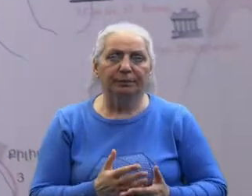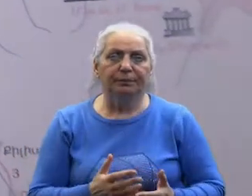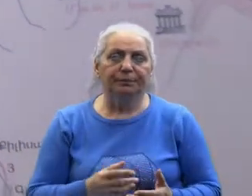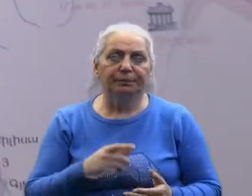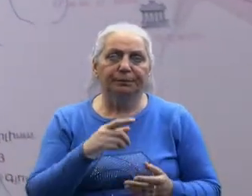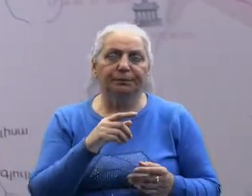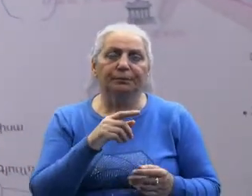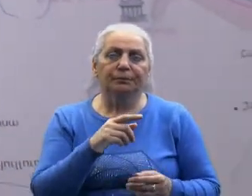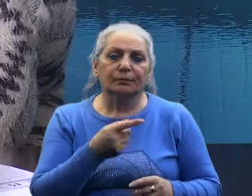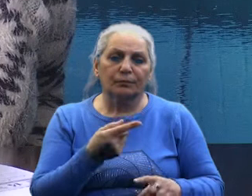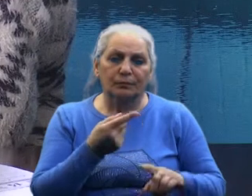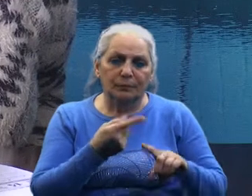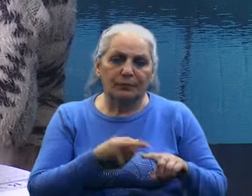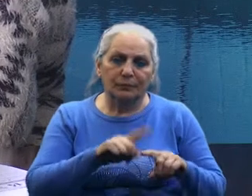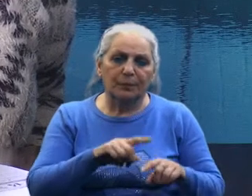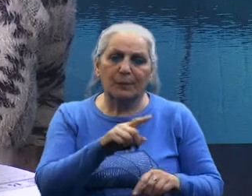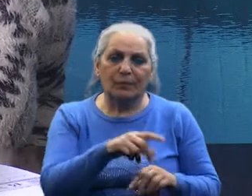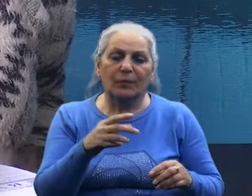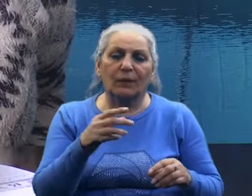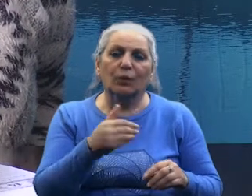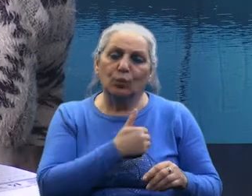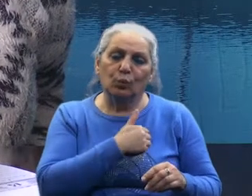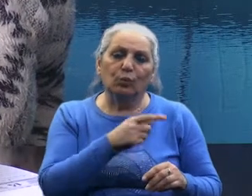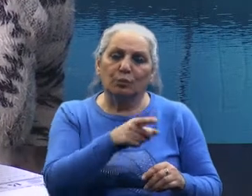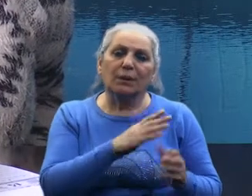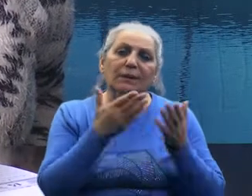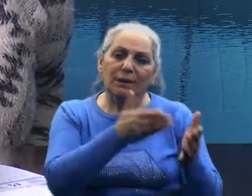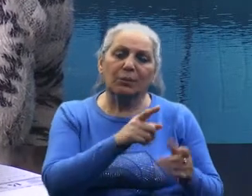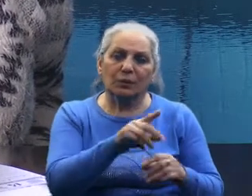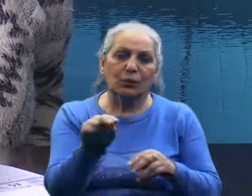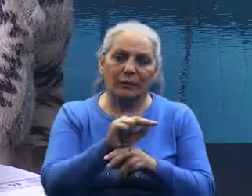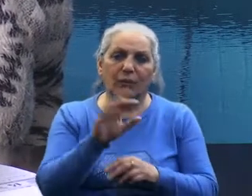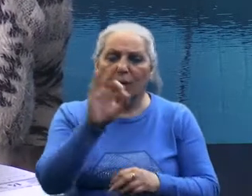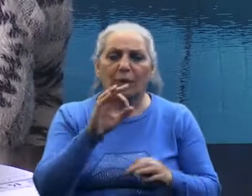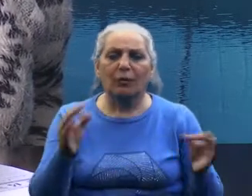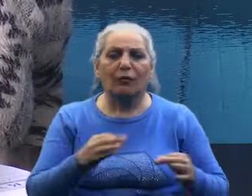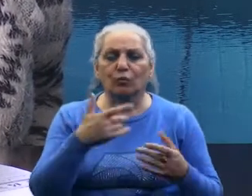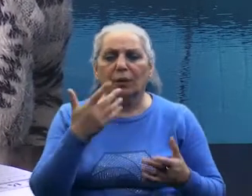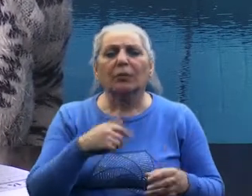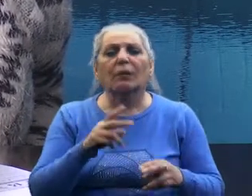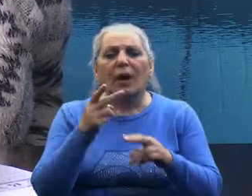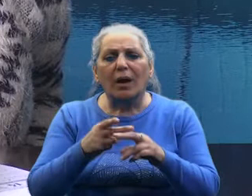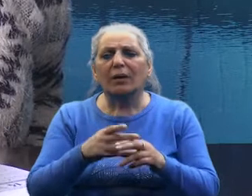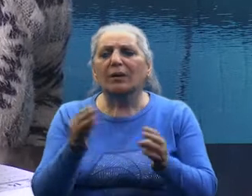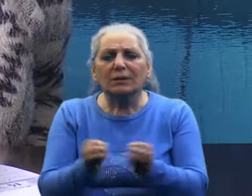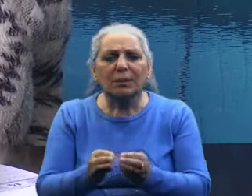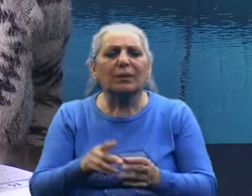դիմել, որ բիզի վերանորոգվի բան, չէ, ուղղակի գրել եմ, այսքան ֆին տնակ, այսքան քարետուն, այսքան